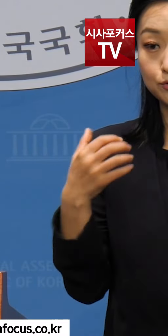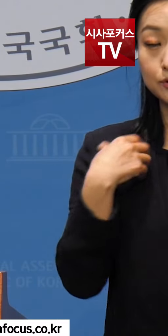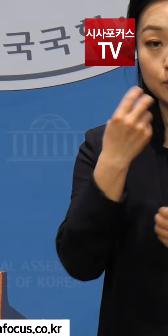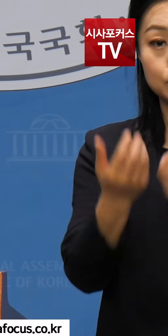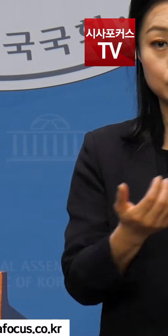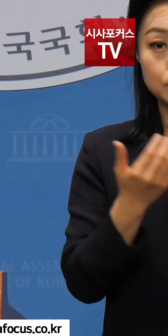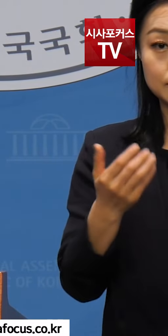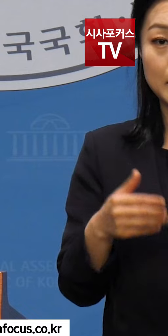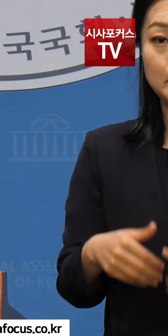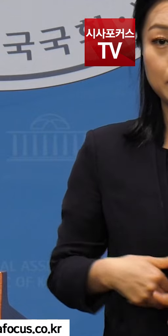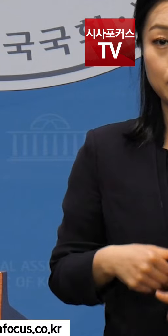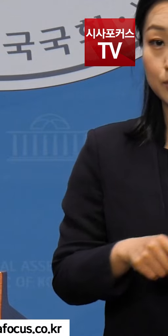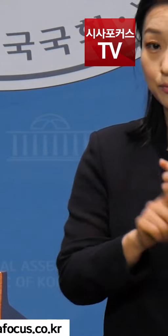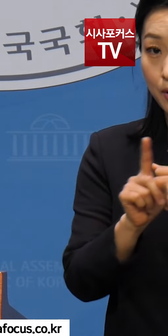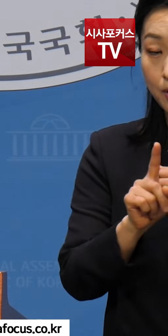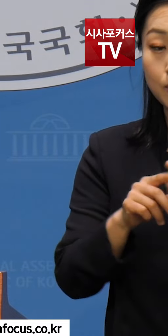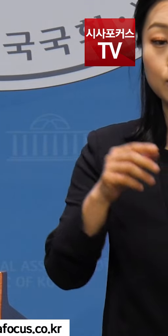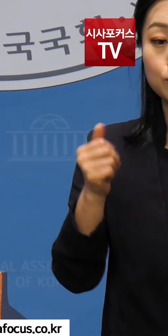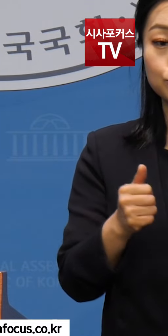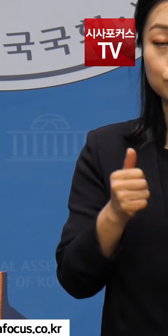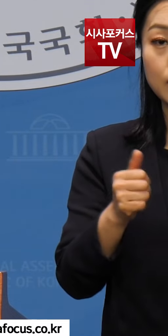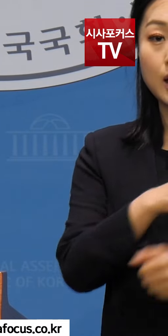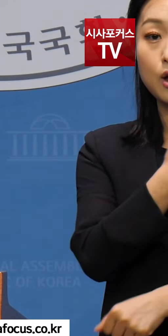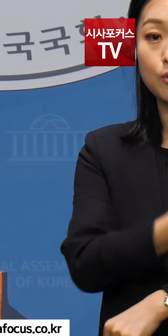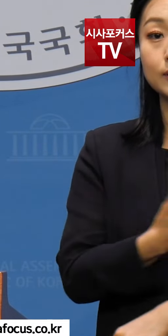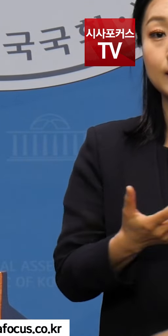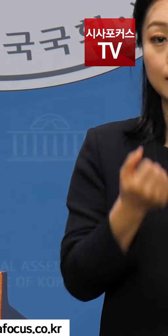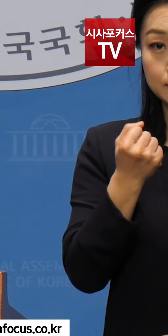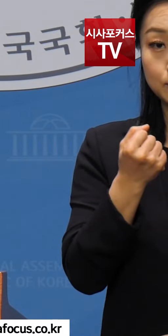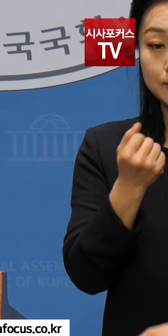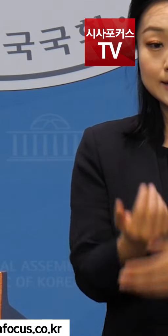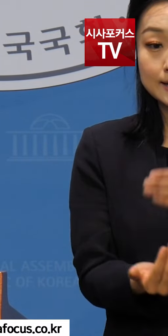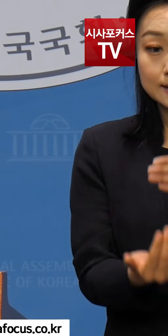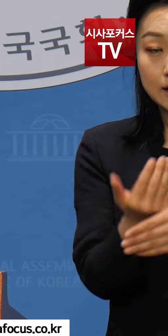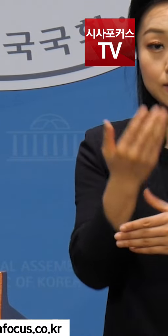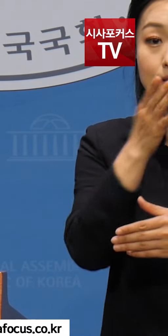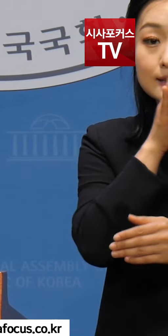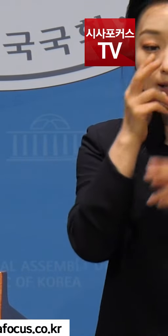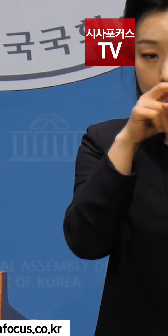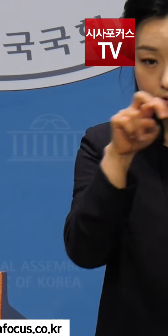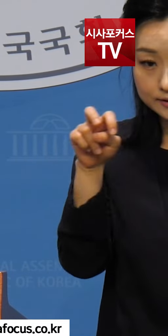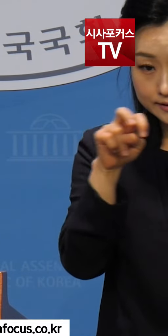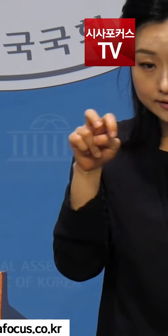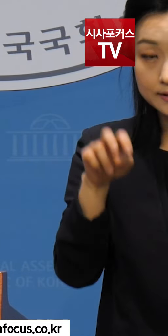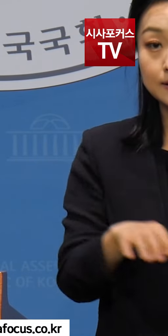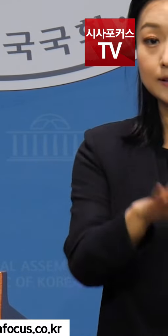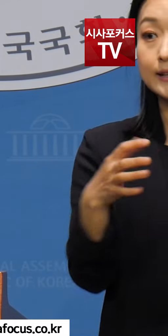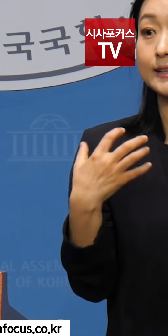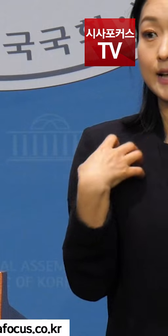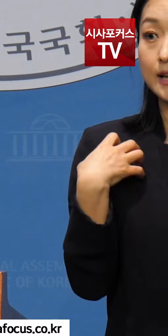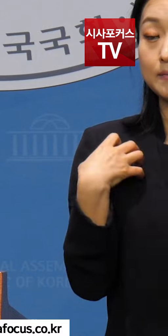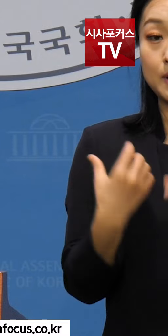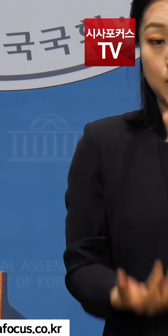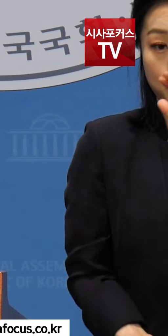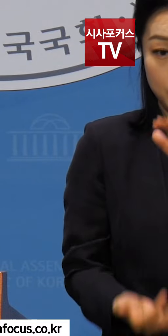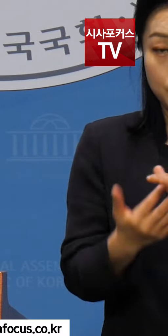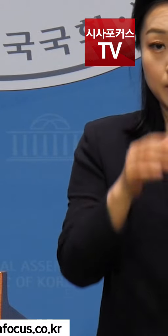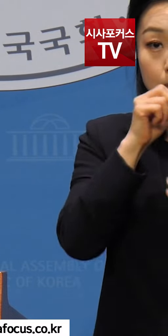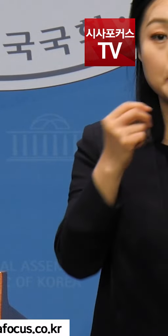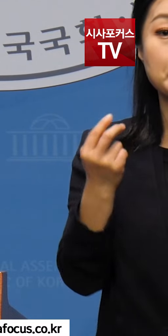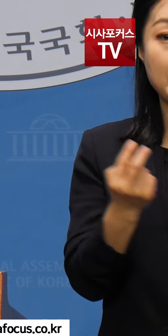국정조사는 국회가 국회 고유의 권능으로 사건의 진실을 밝히는 최선이자 최고의